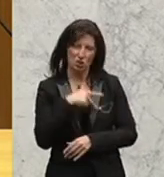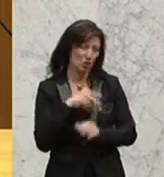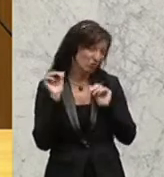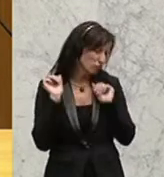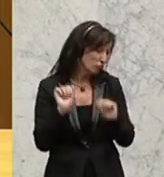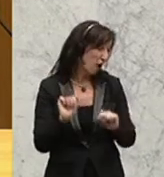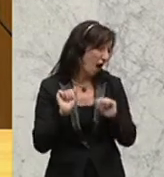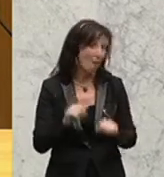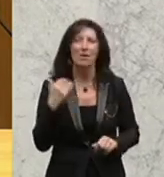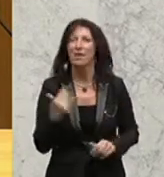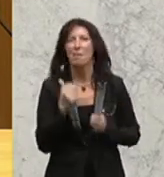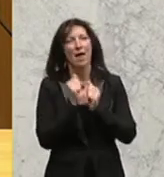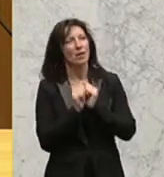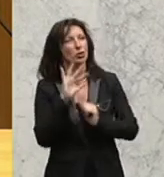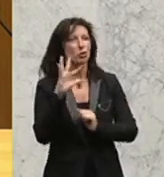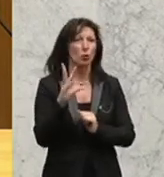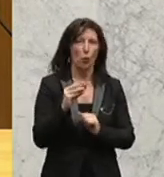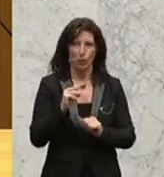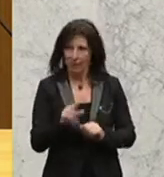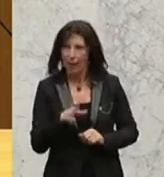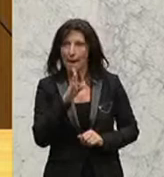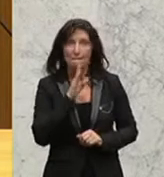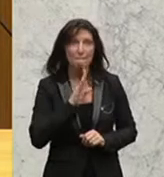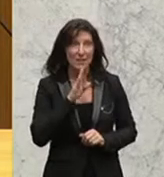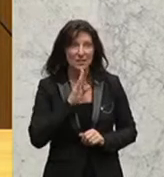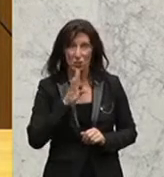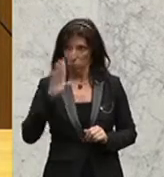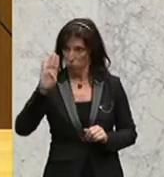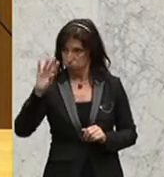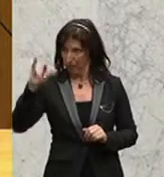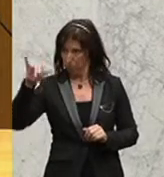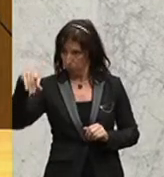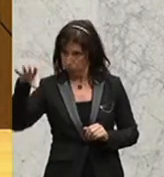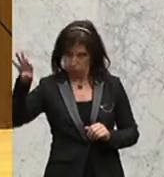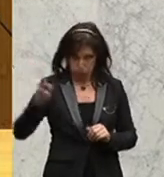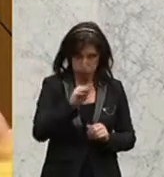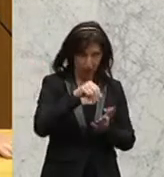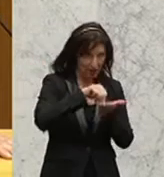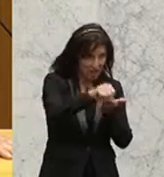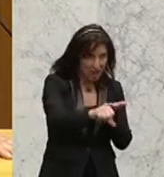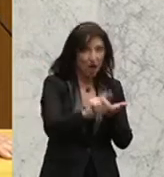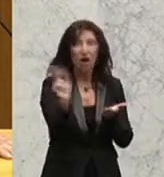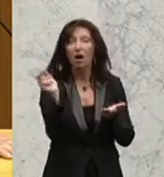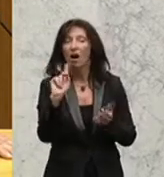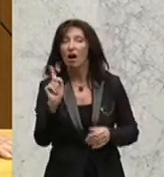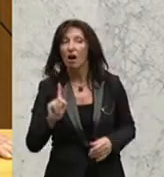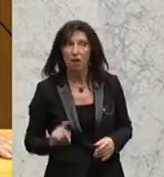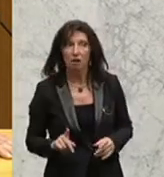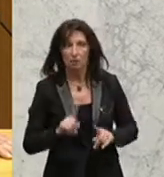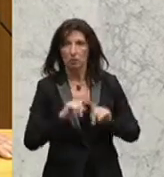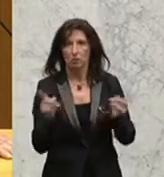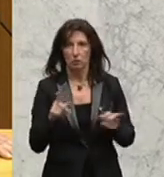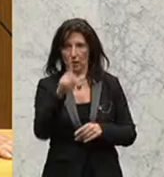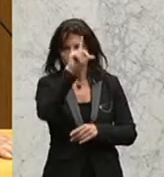kennen, weil ich ja die Pensionen nicht vom BIP zahle, sondern von erstens dem, was die Menschen